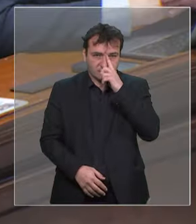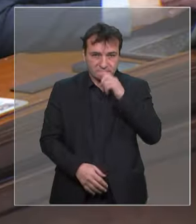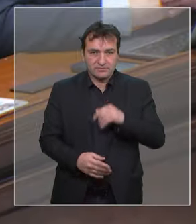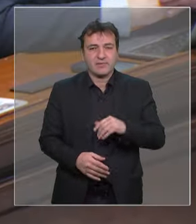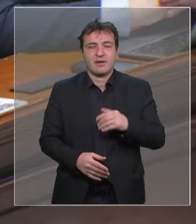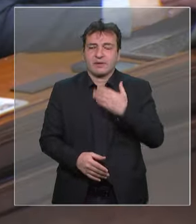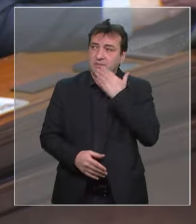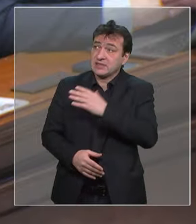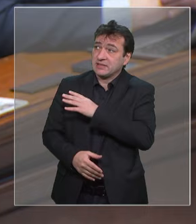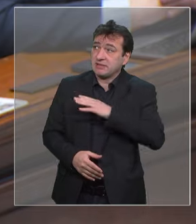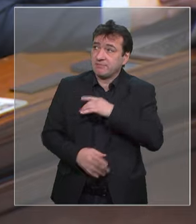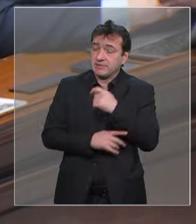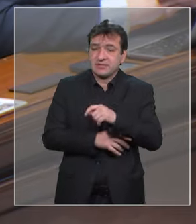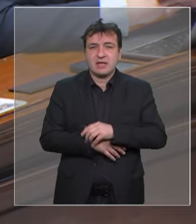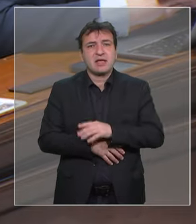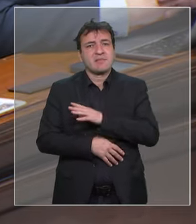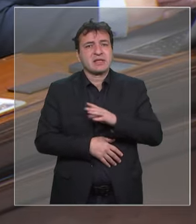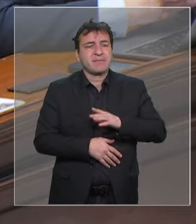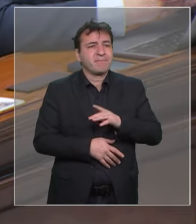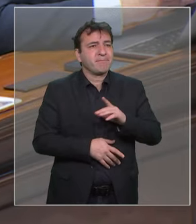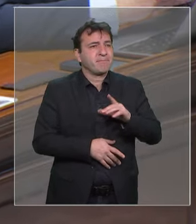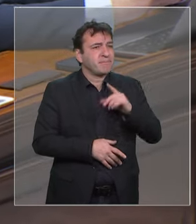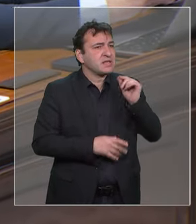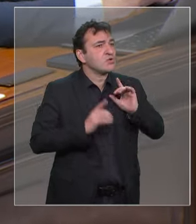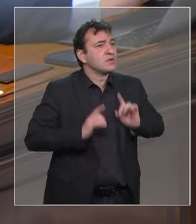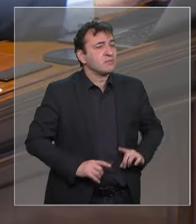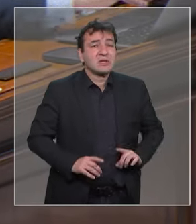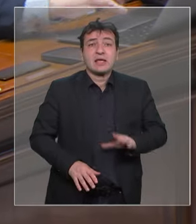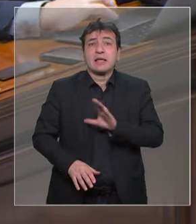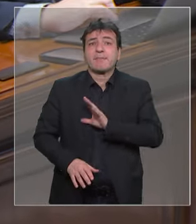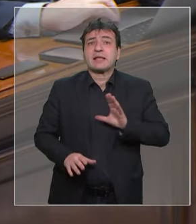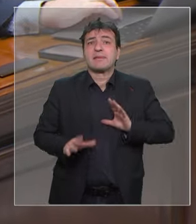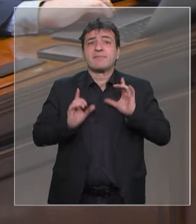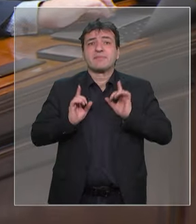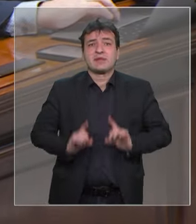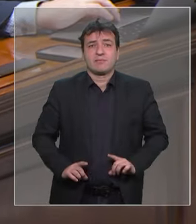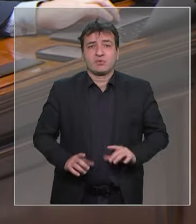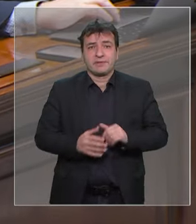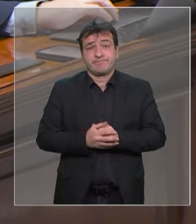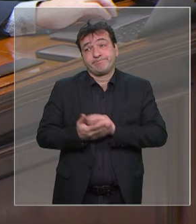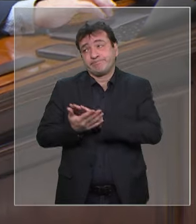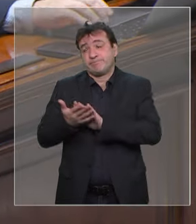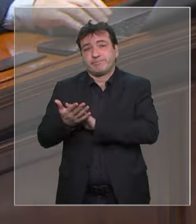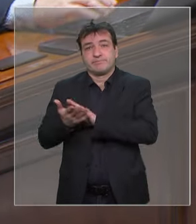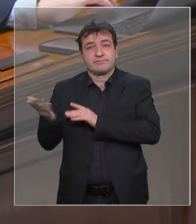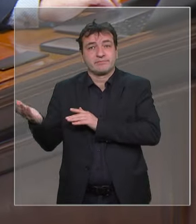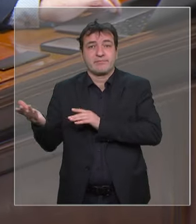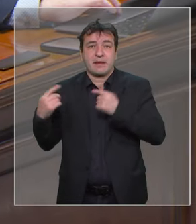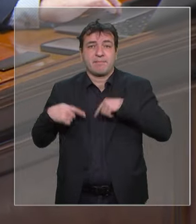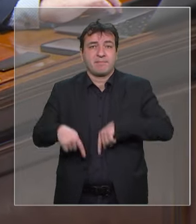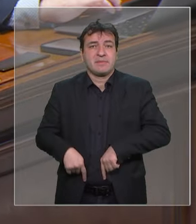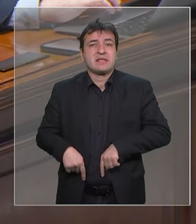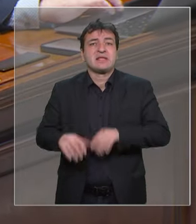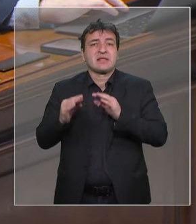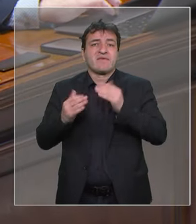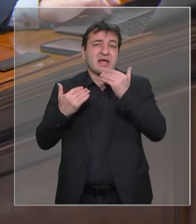Merci Madame la Présidente, Mesdames et Messieurs les députés, Madame la députée Alma Dufour. D'abord, je vous prie d'excuser la ministre des